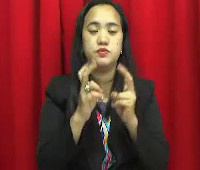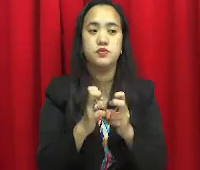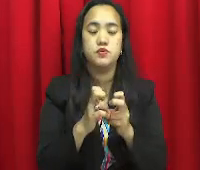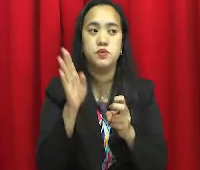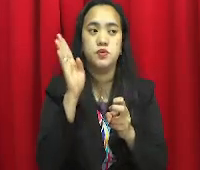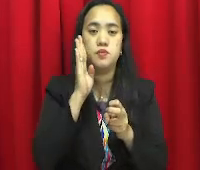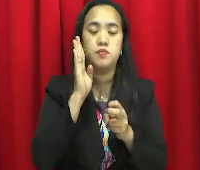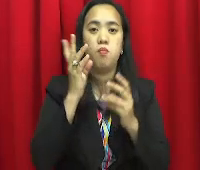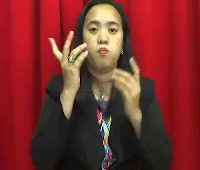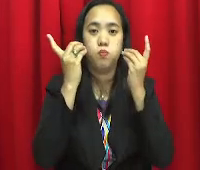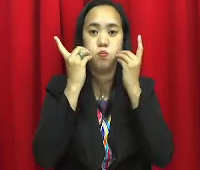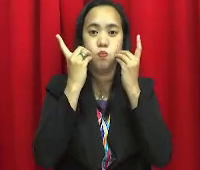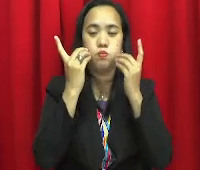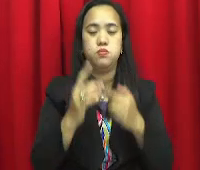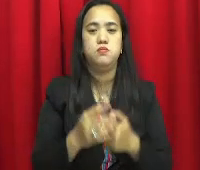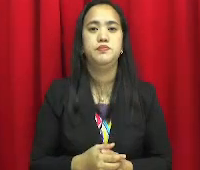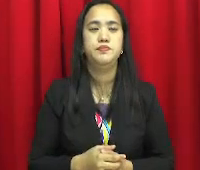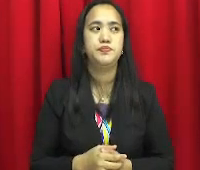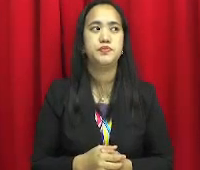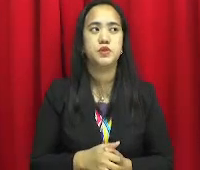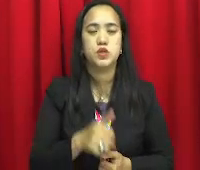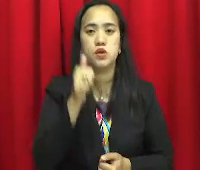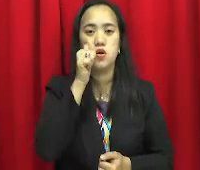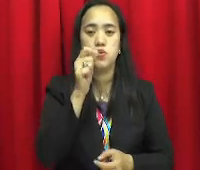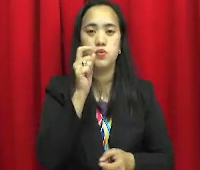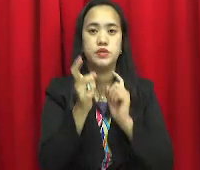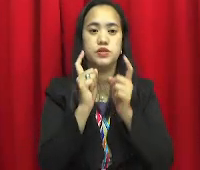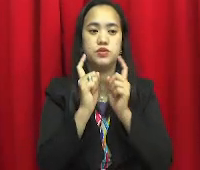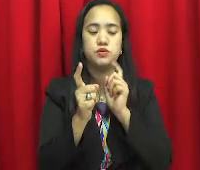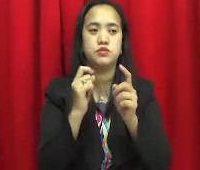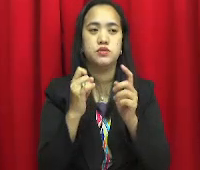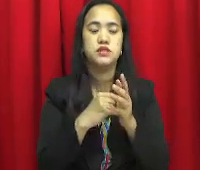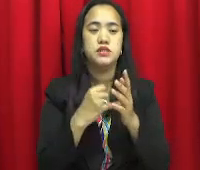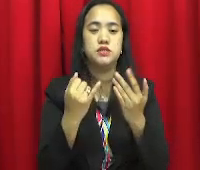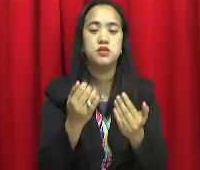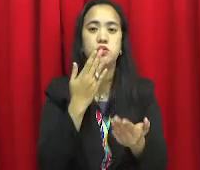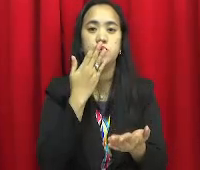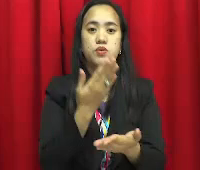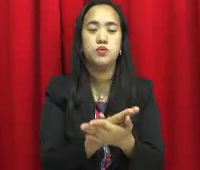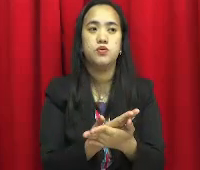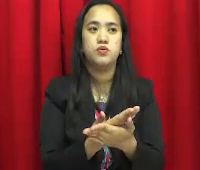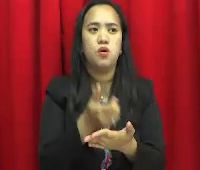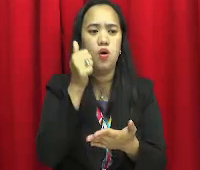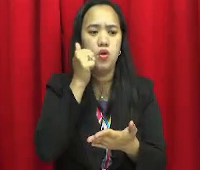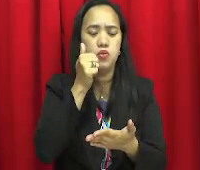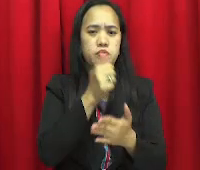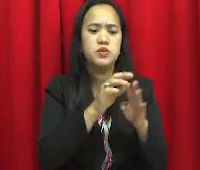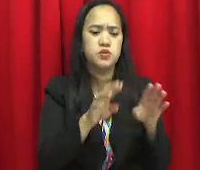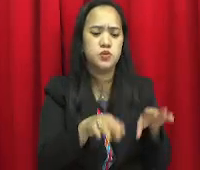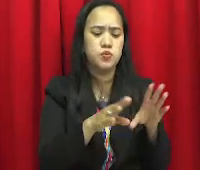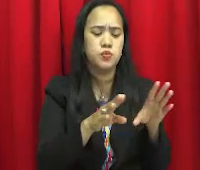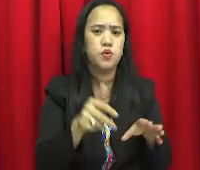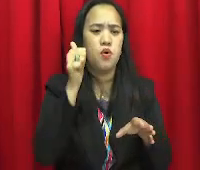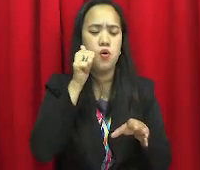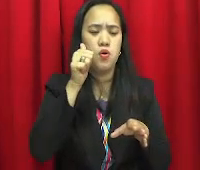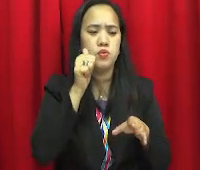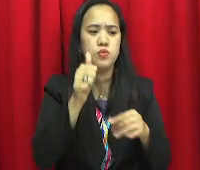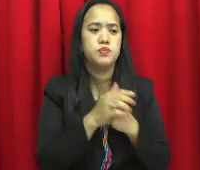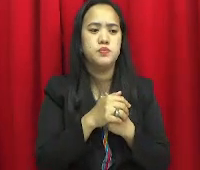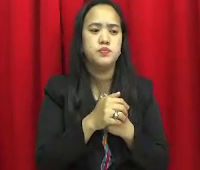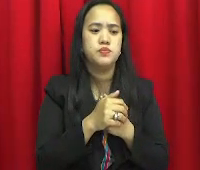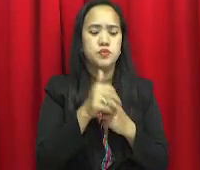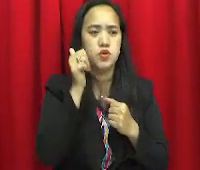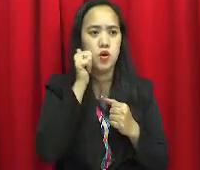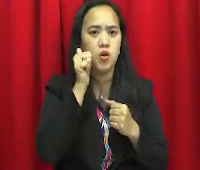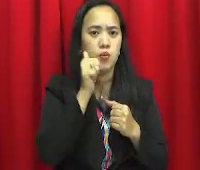kaya kinakausap ko lagi yan eh. Sabi ko, mas maganda, gawin mo, kilos, galaw. Kung hindi mo magalaw ang paa mo, galawin mo